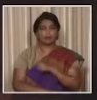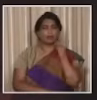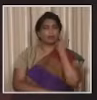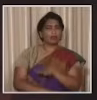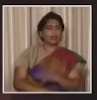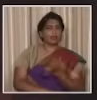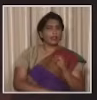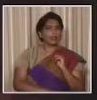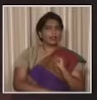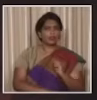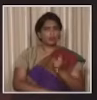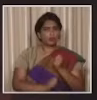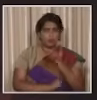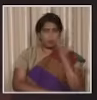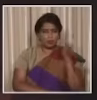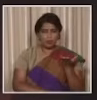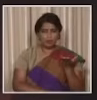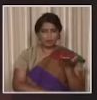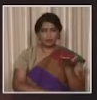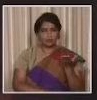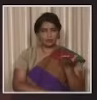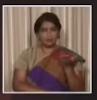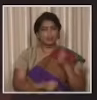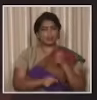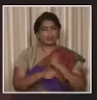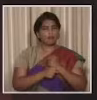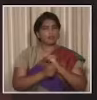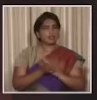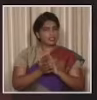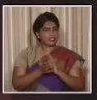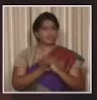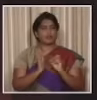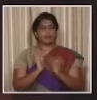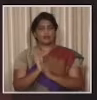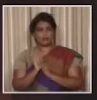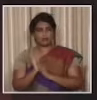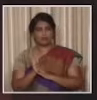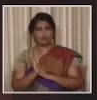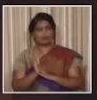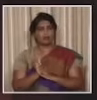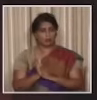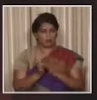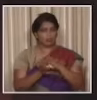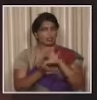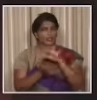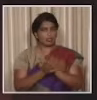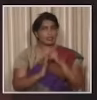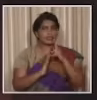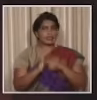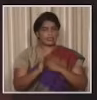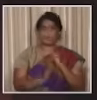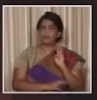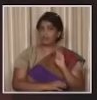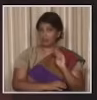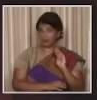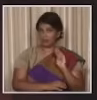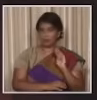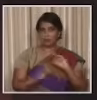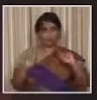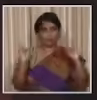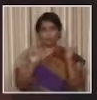නොසලකා හරින්නේ. එහෙම කරන්න පුළුවන්ද? රාජ්‍ය සේවා කොමිෂන් සභාව තීන්දුවක් දෙනකොට ජනවාරි 30 වෙනිදා